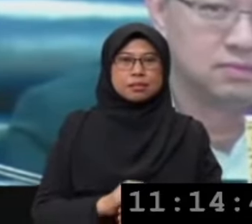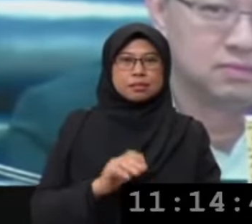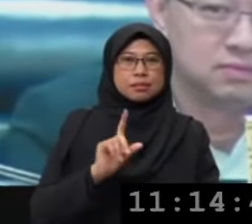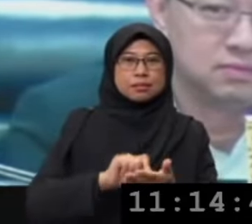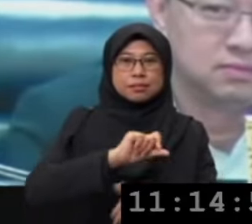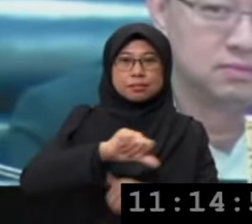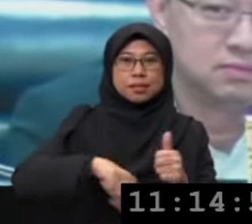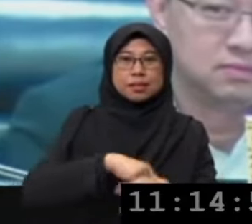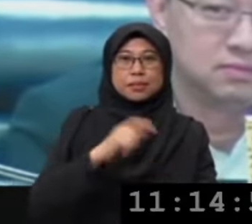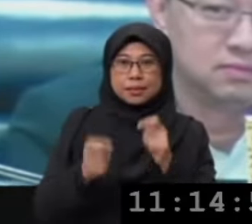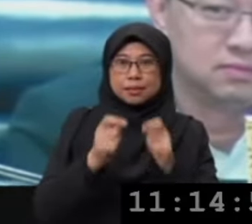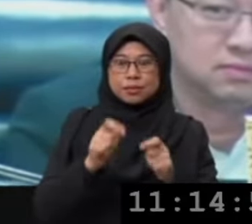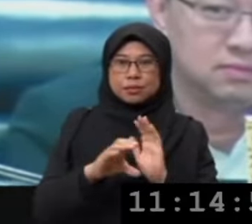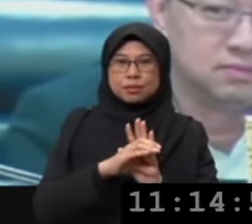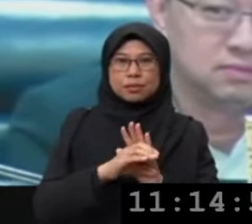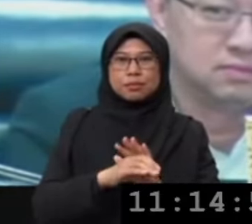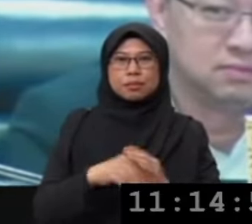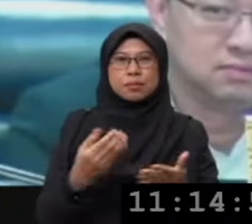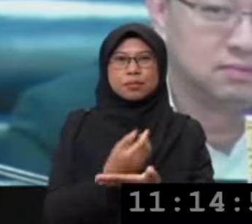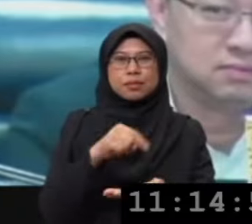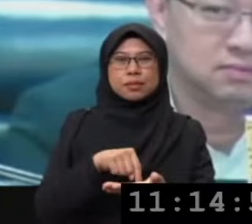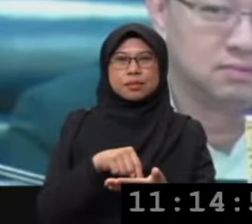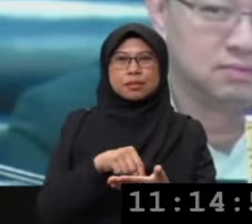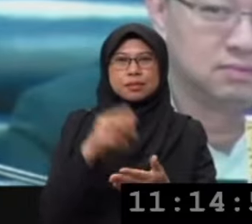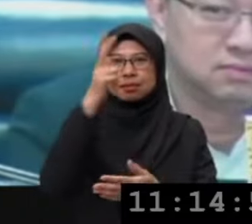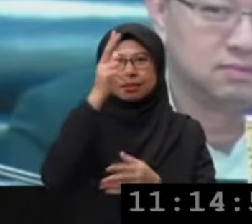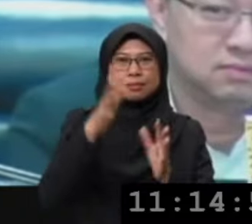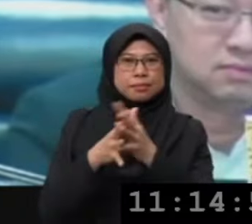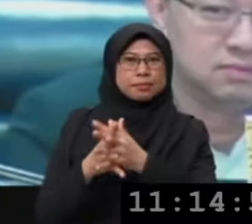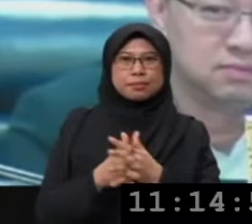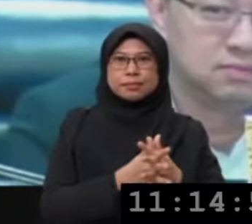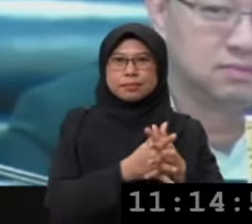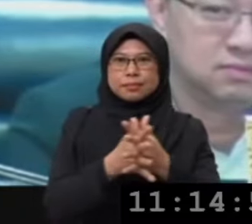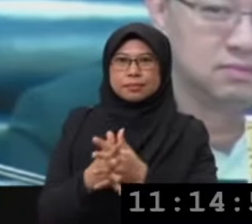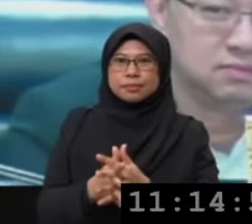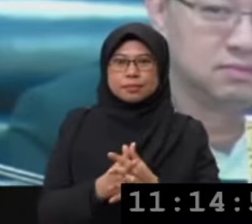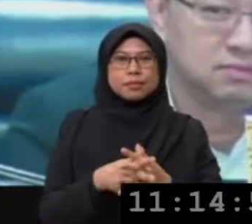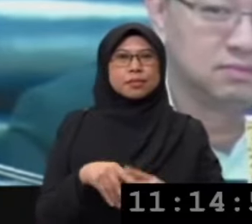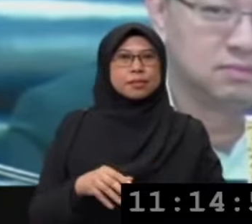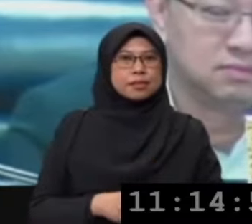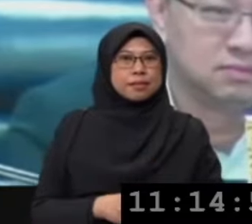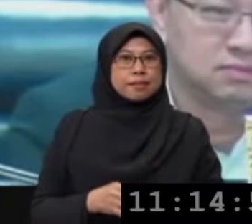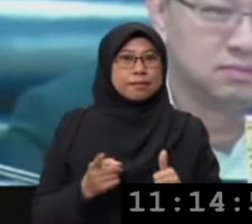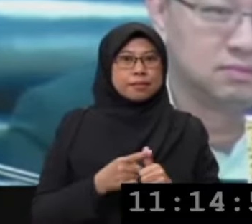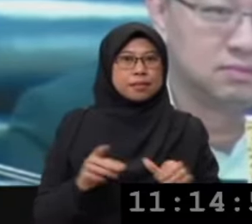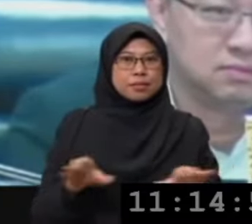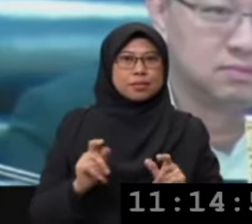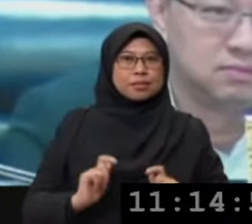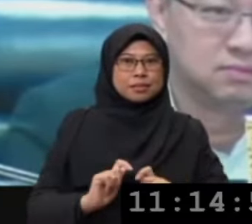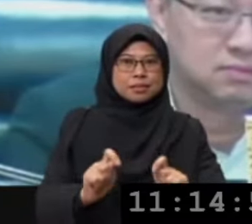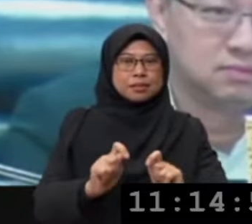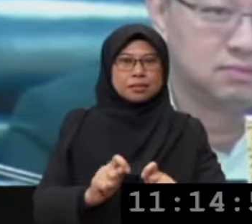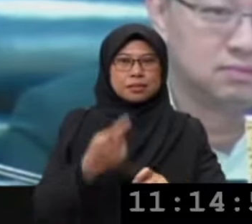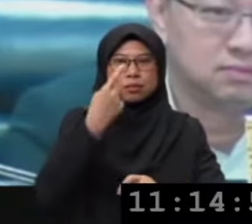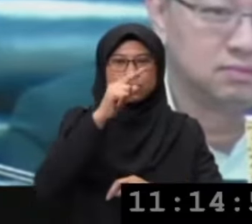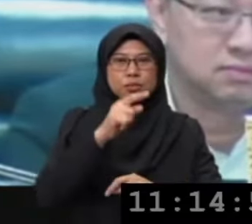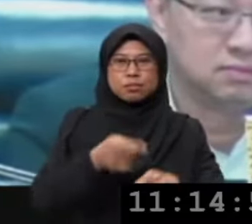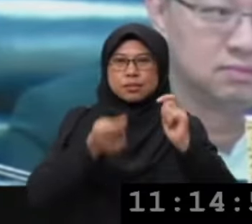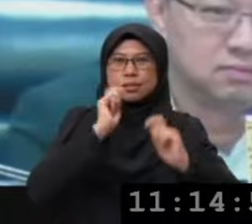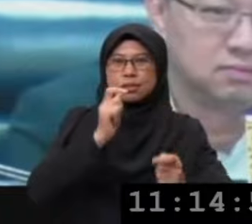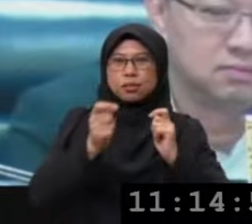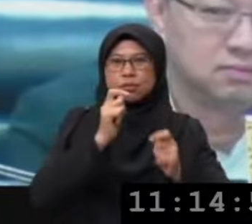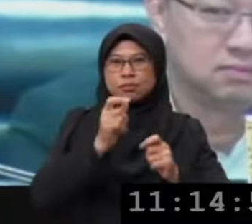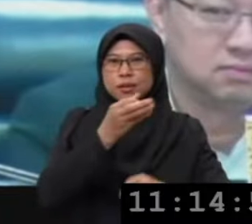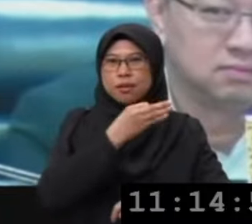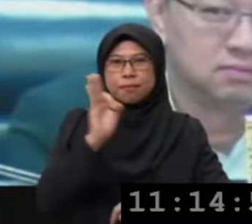dan baru-baru ini kerajaan Amerika Syarikat tah ambil keehadapan untuk cadangan untuk menutup tiktok ni